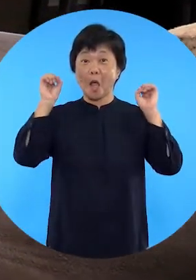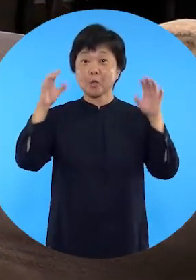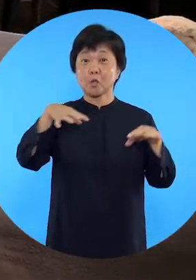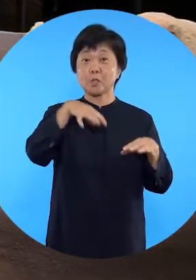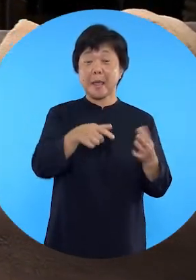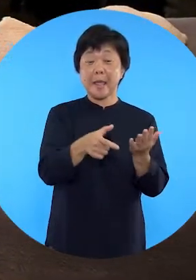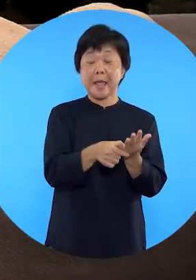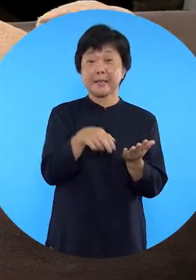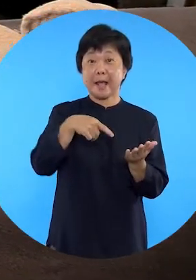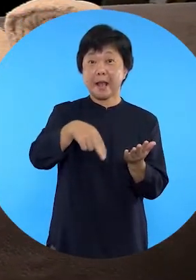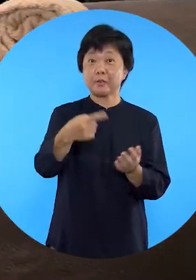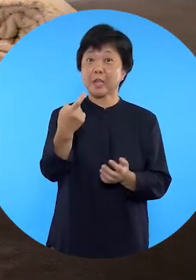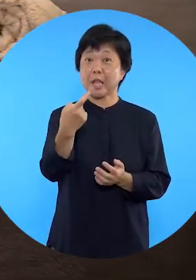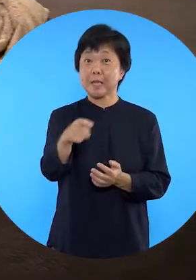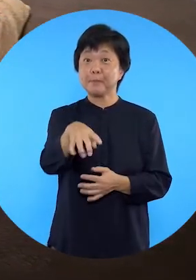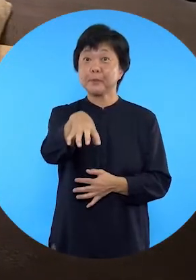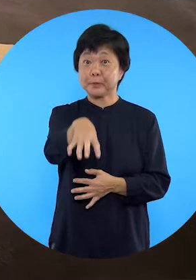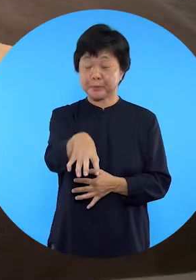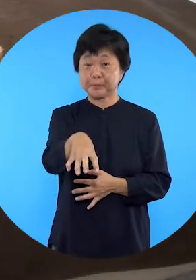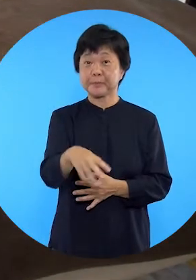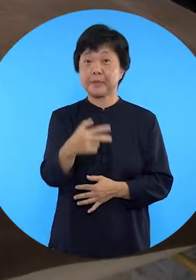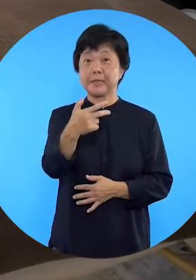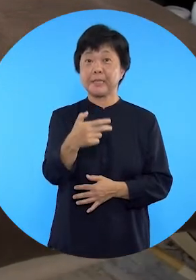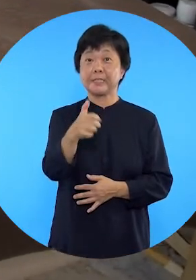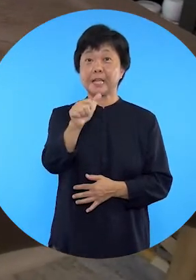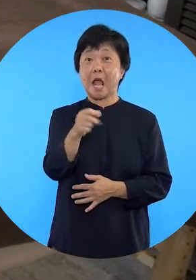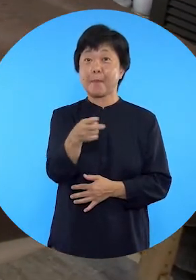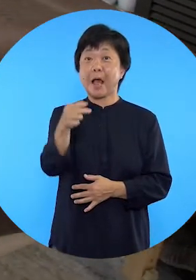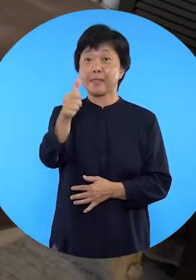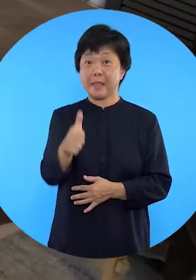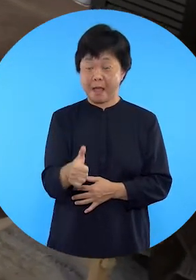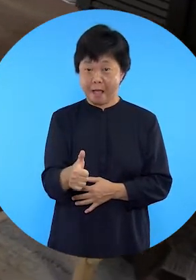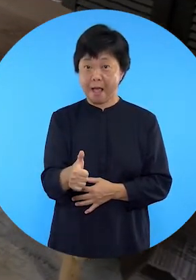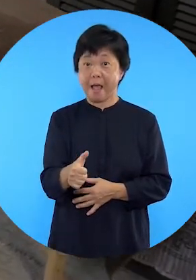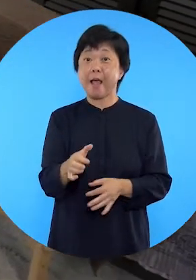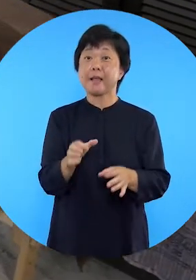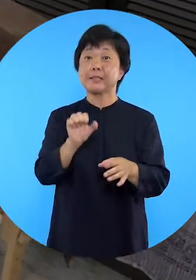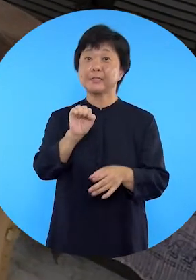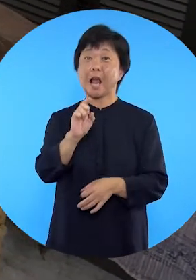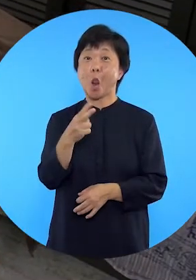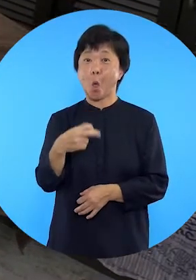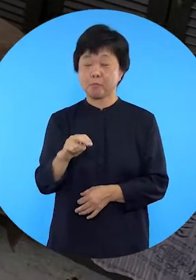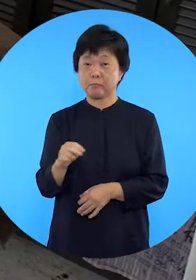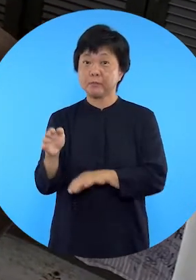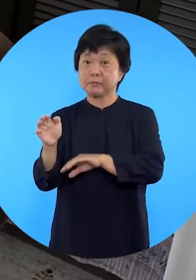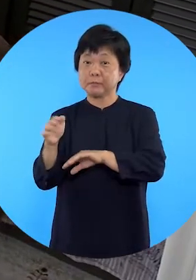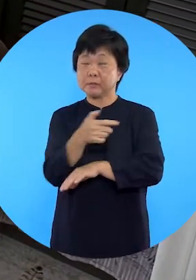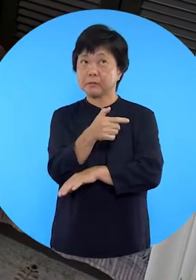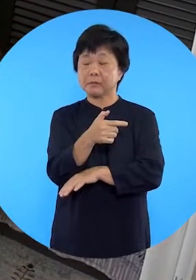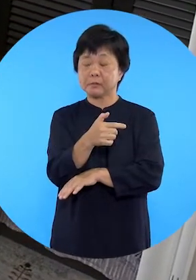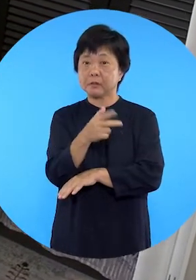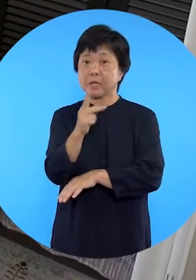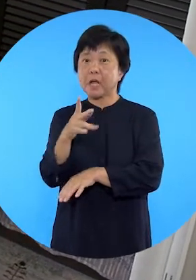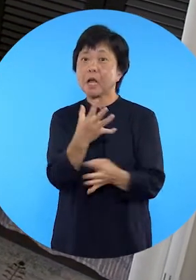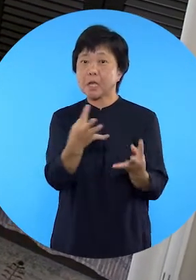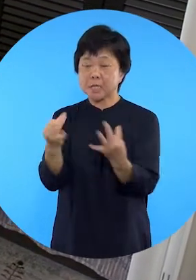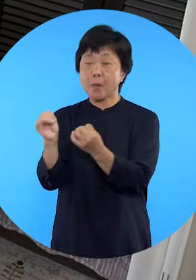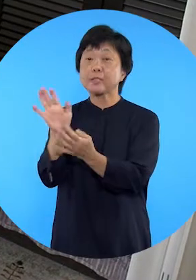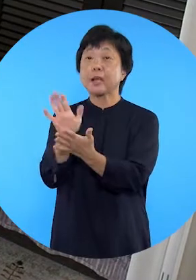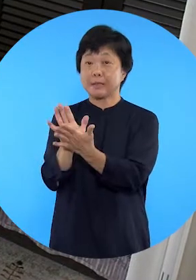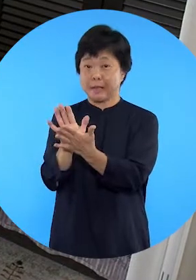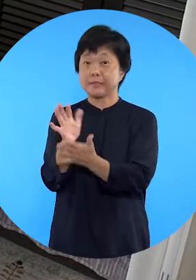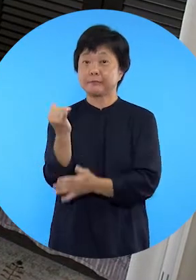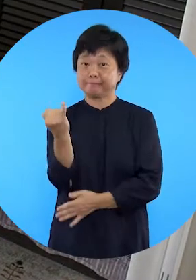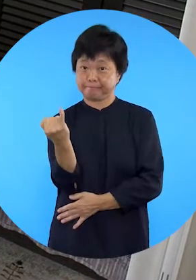2人目は、豊島園駅から徒歩1分の場所にあるシアバターサロン体チェンジを経営する風間さんです